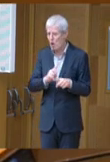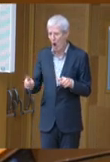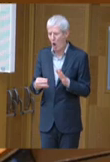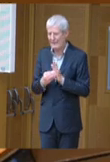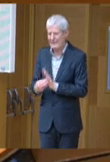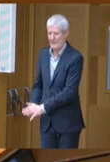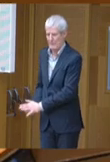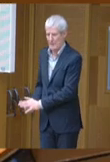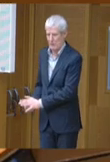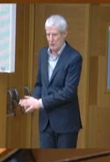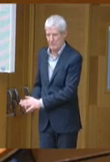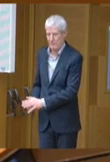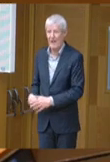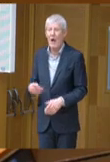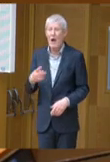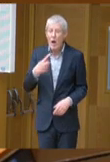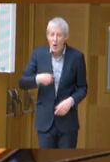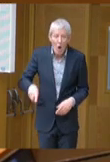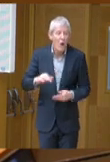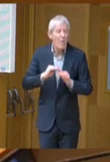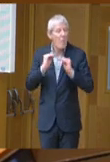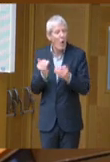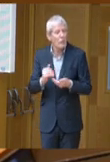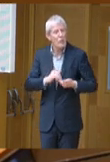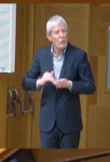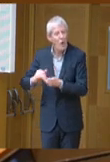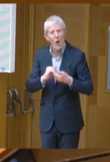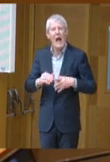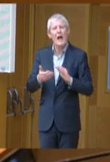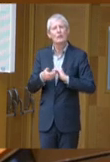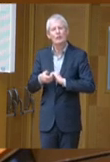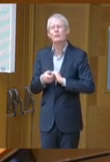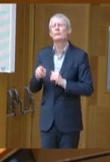Ripeto, noi come mondo associazionistico delle persone con disabilità, lo ha detto bene